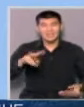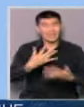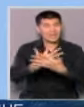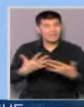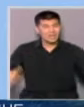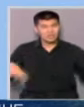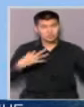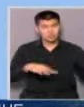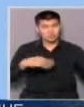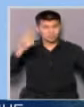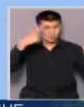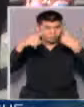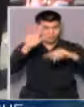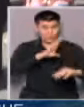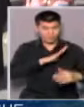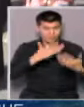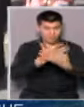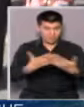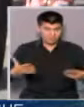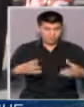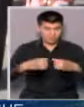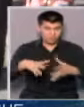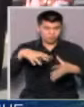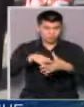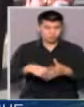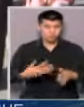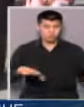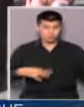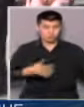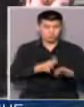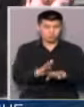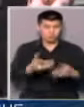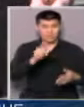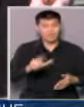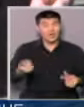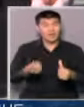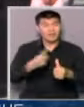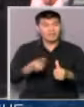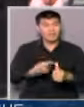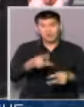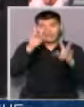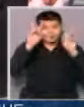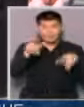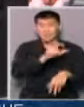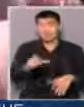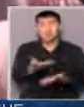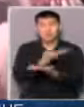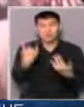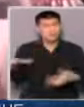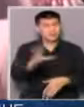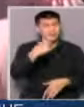басқа мазмұнды әсерлі, терең мағыналы философиялық күйлермен толықтырған тұлғаның есімін білмейтін жан жоқтың